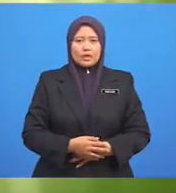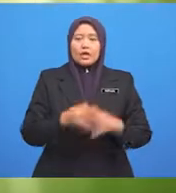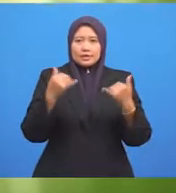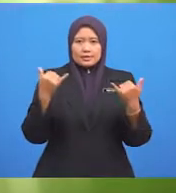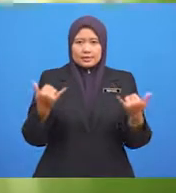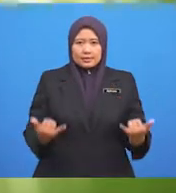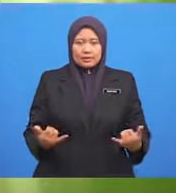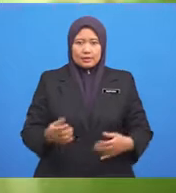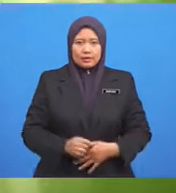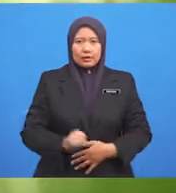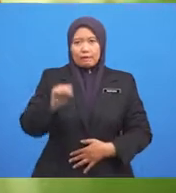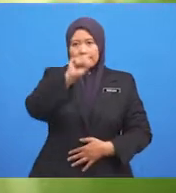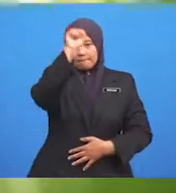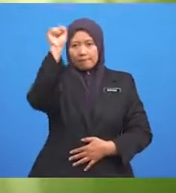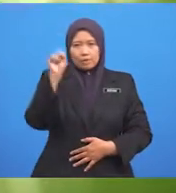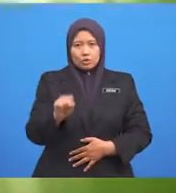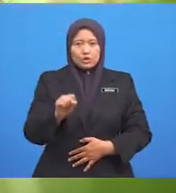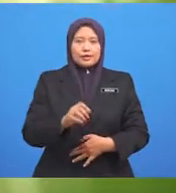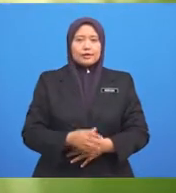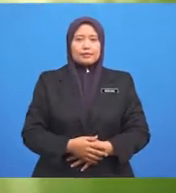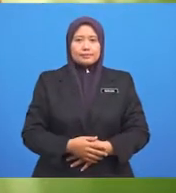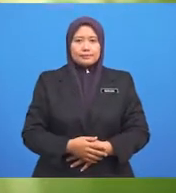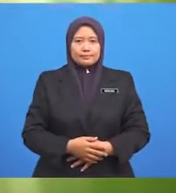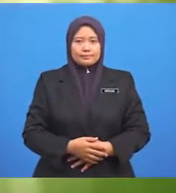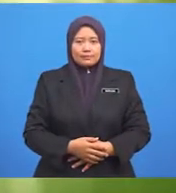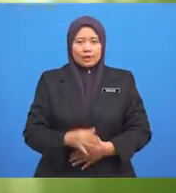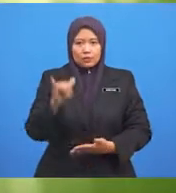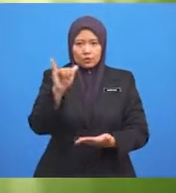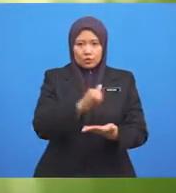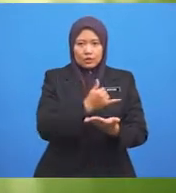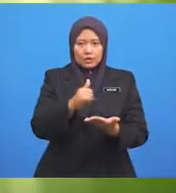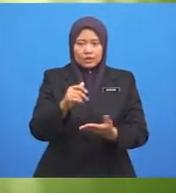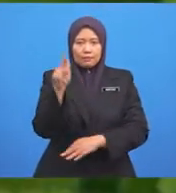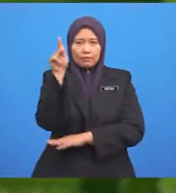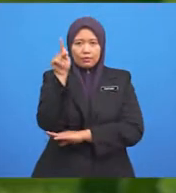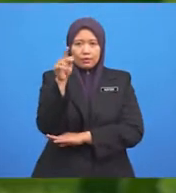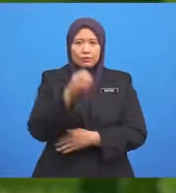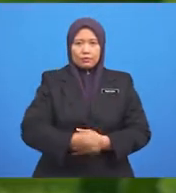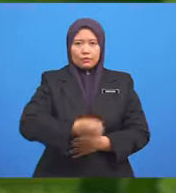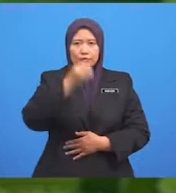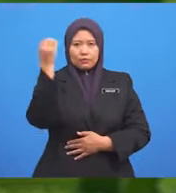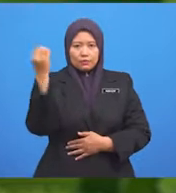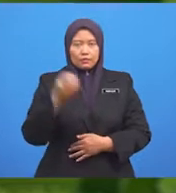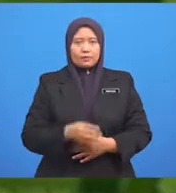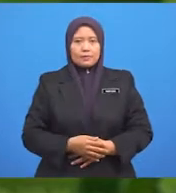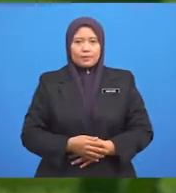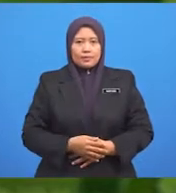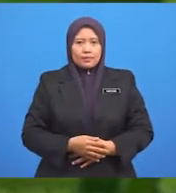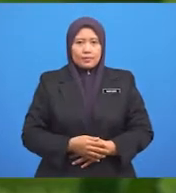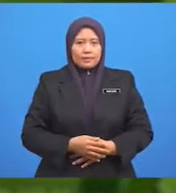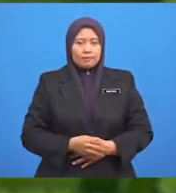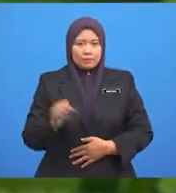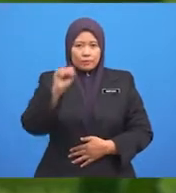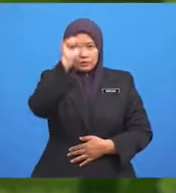Sekarang, mari kita lihat pula persoalan bagi syair pohon buluh. Persoalan merujuk